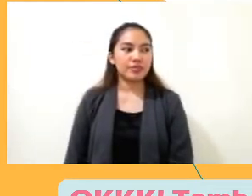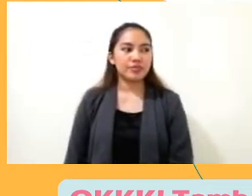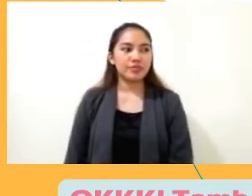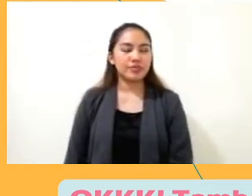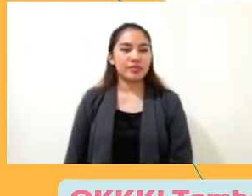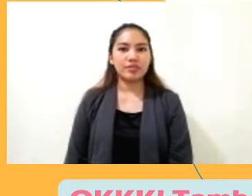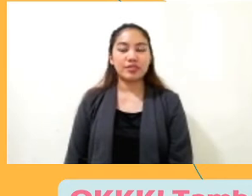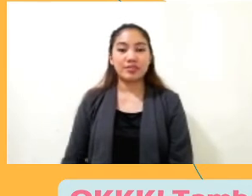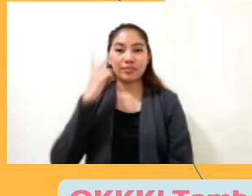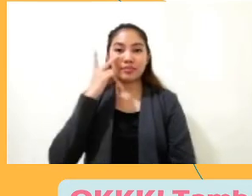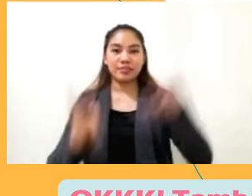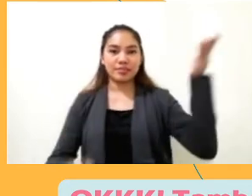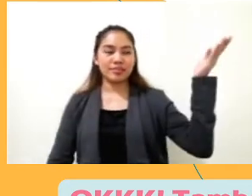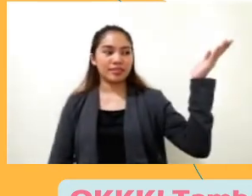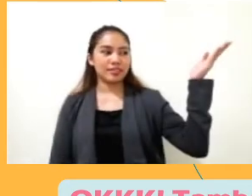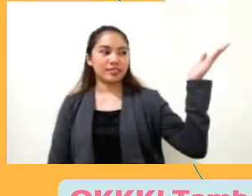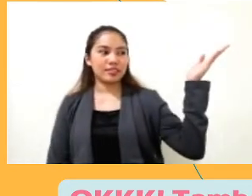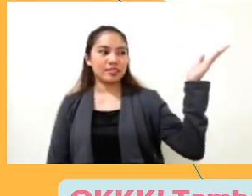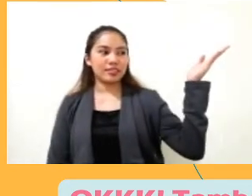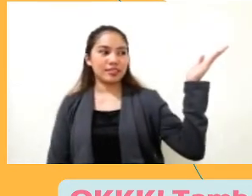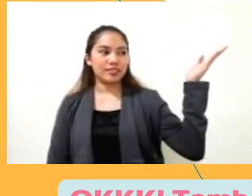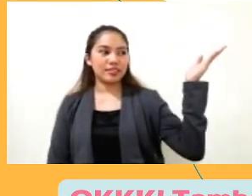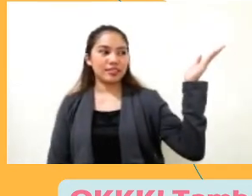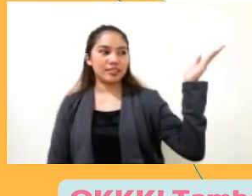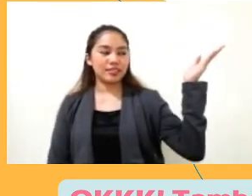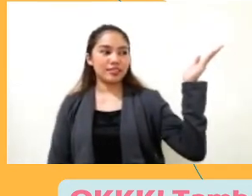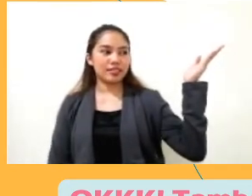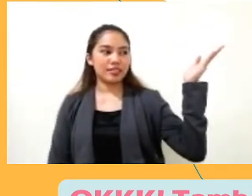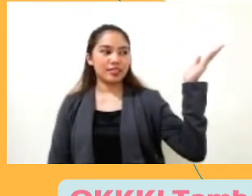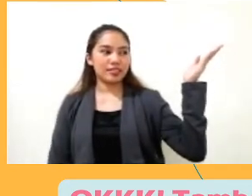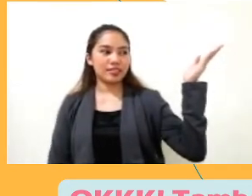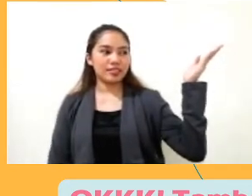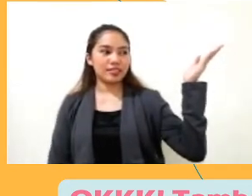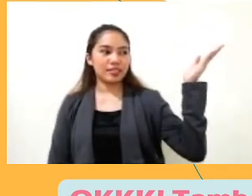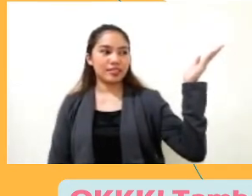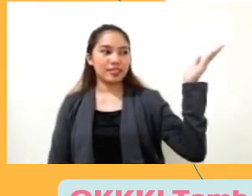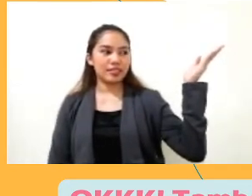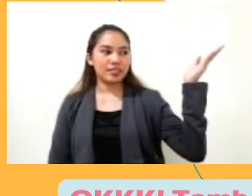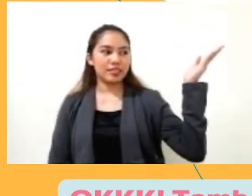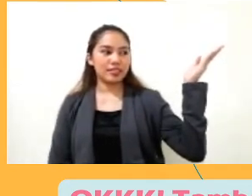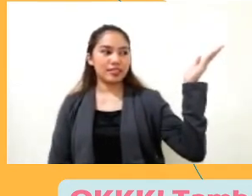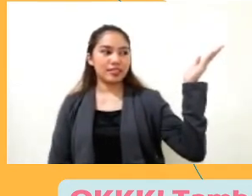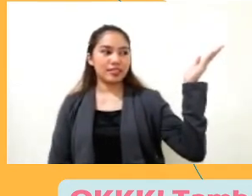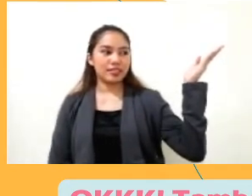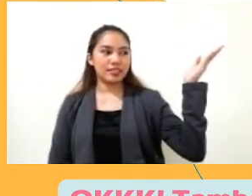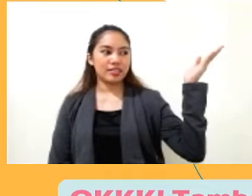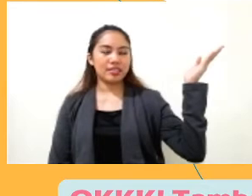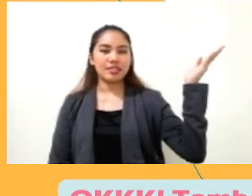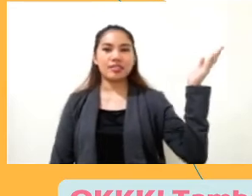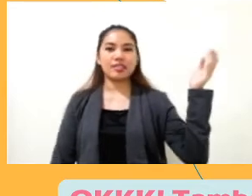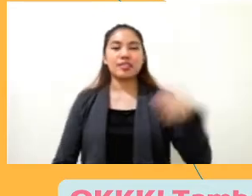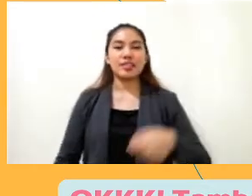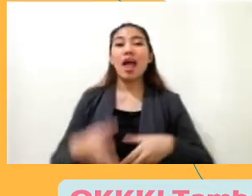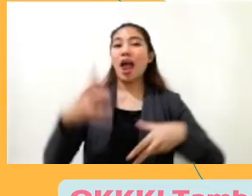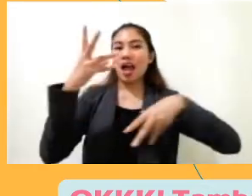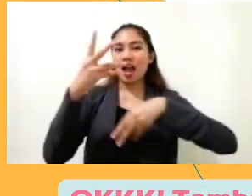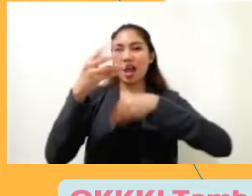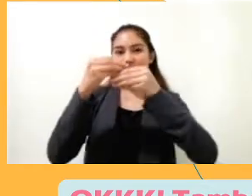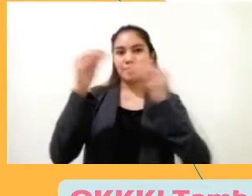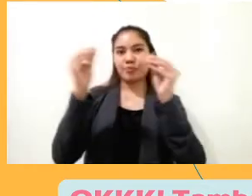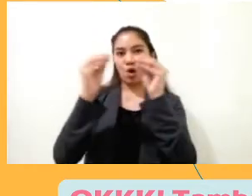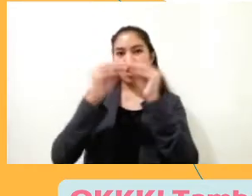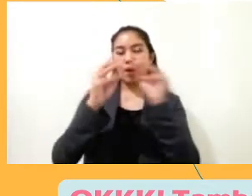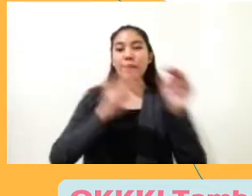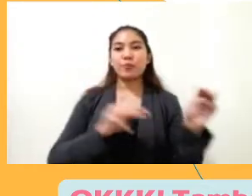ay maganda. Ngayon naman yung maganda, lagyan natin ng level. Pwedeng ganyan. So, try